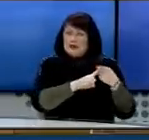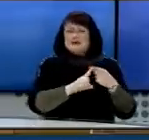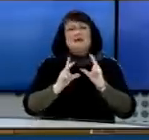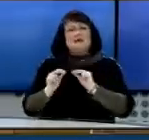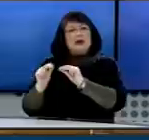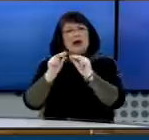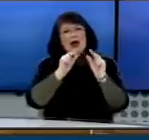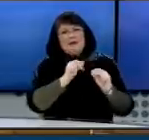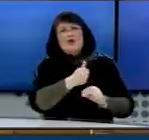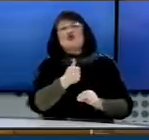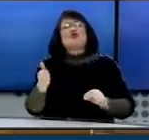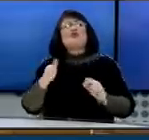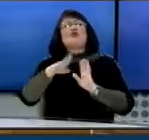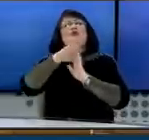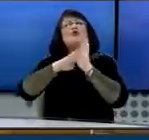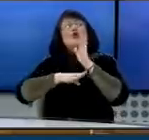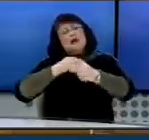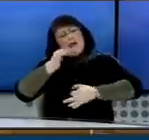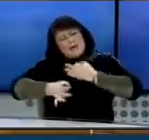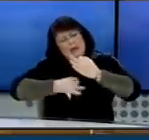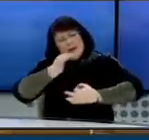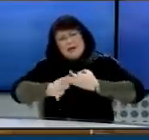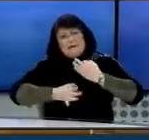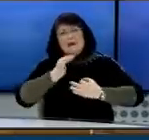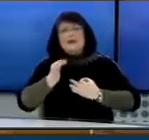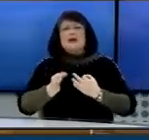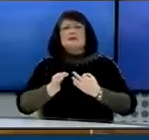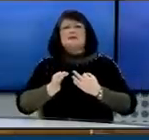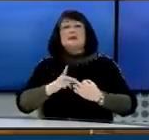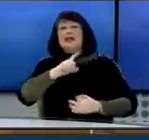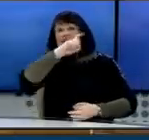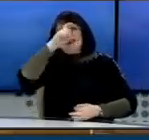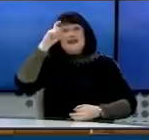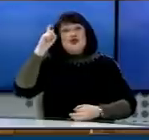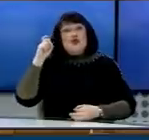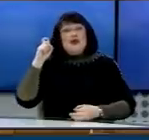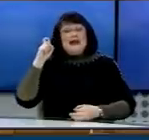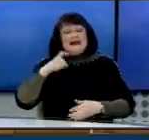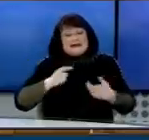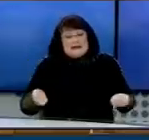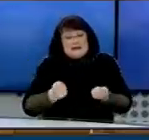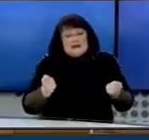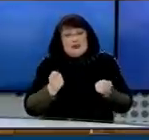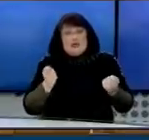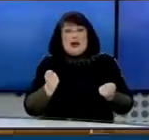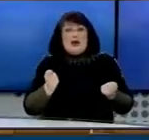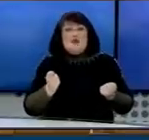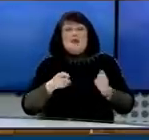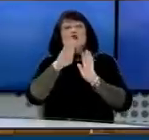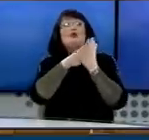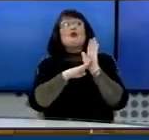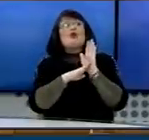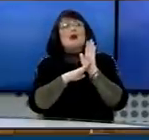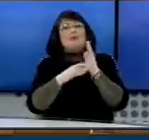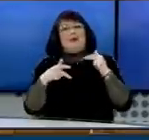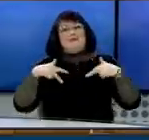όχι μόνο στις προγραμματικές διακηρύξεις, αλλά και στις δυσκολίες υλοποίησης του κυβερνητικού μας